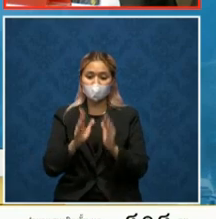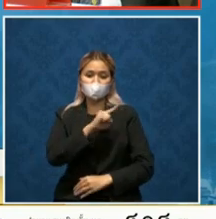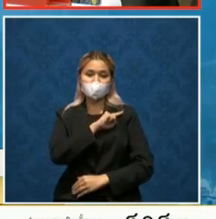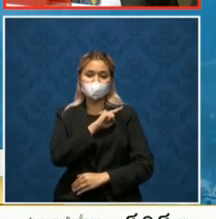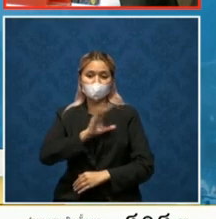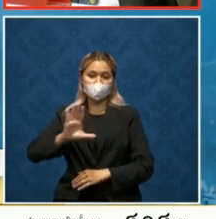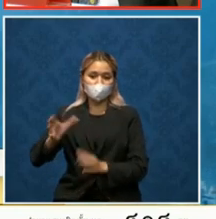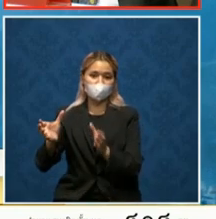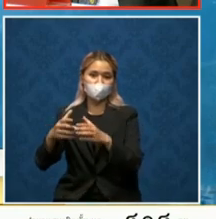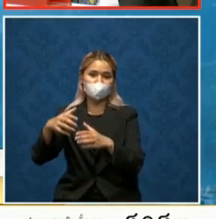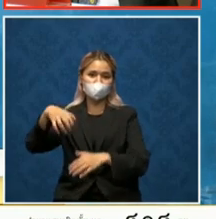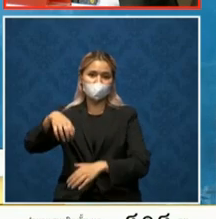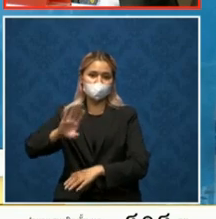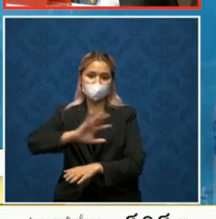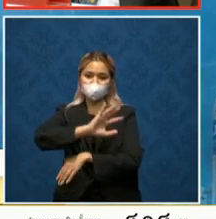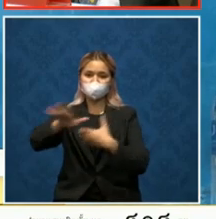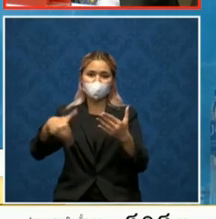ทั้งหมด